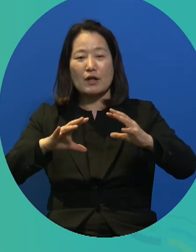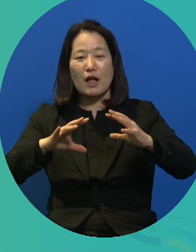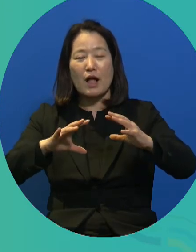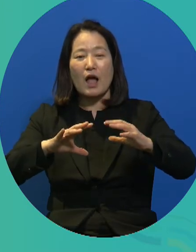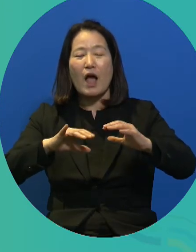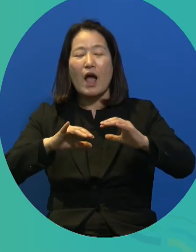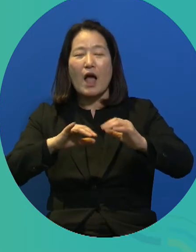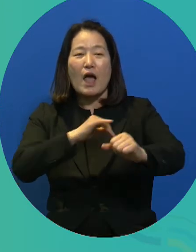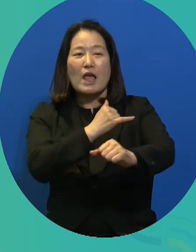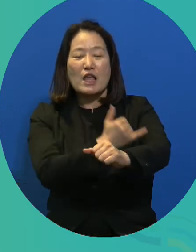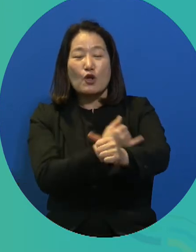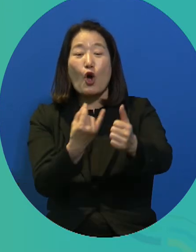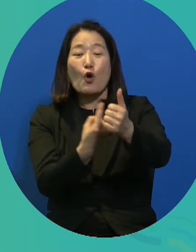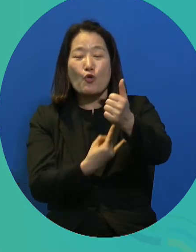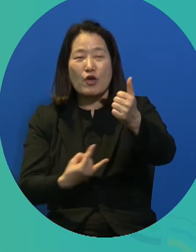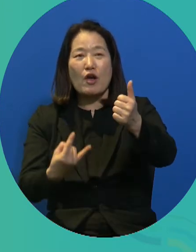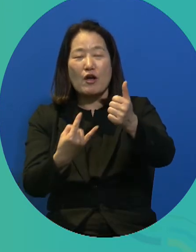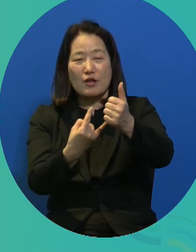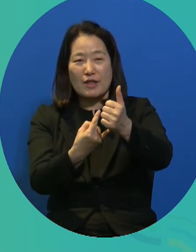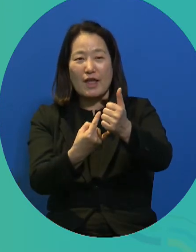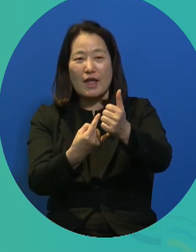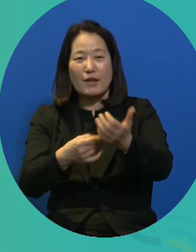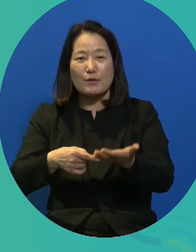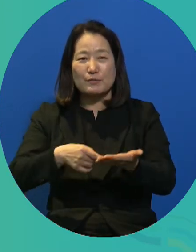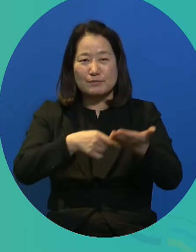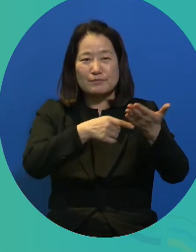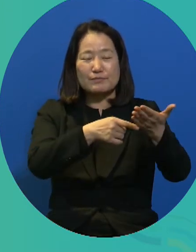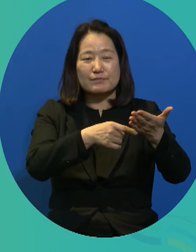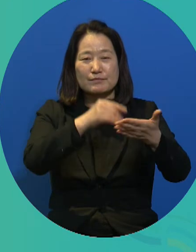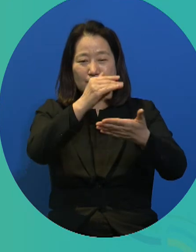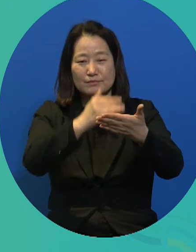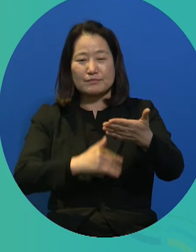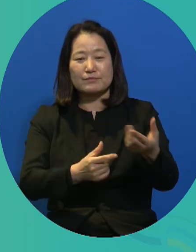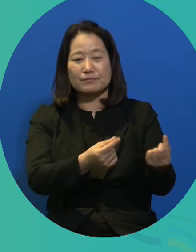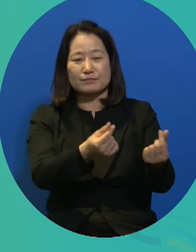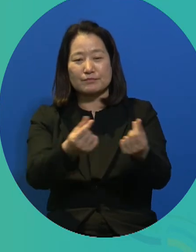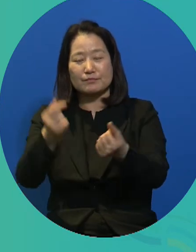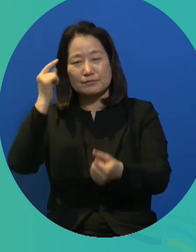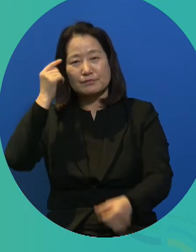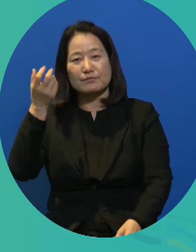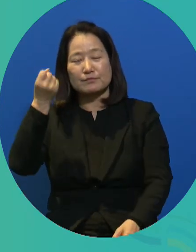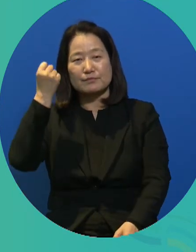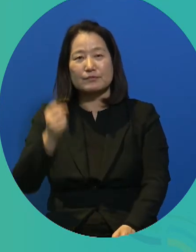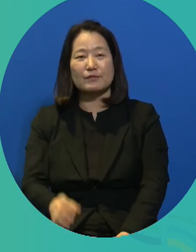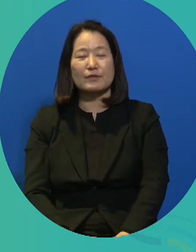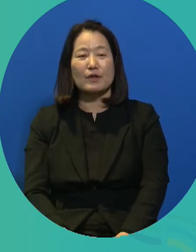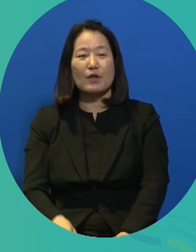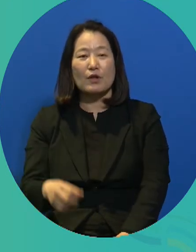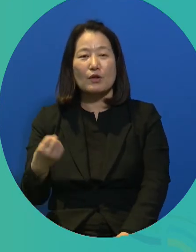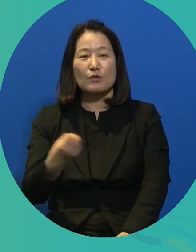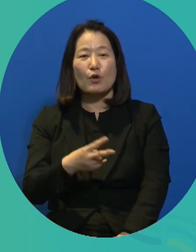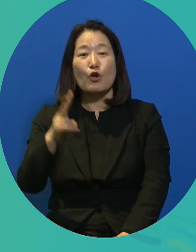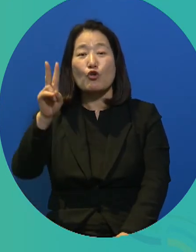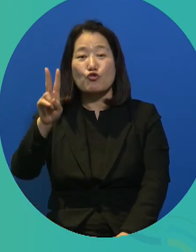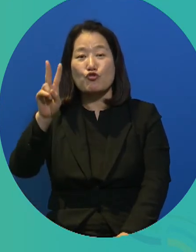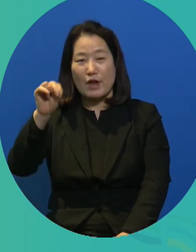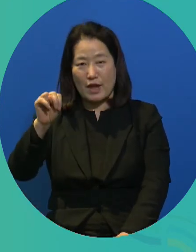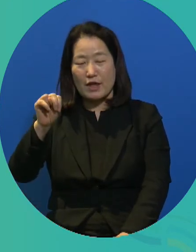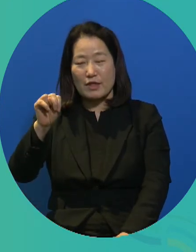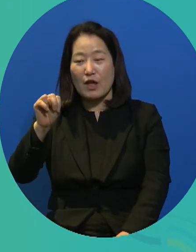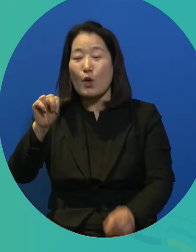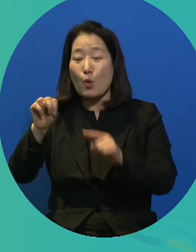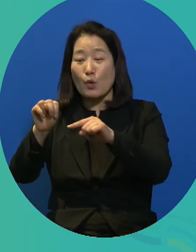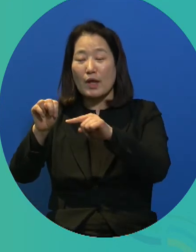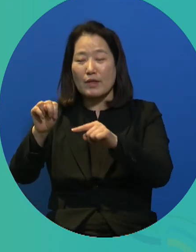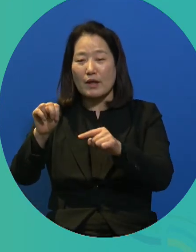진정제도와 비슷하다고 보시면 될 것 같습니다. 그리고 이제 유엔으로까지 우리가 뭔가 이제 문제 제기를 할